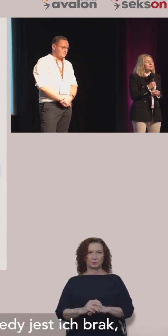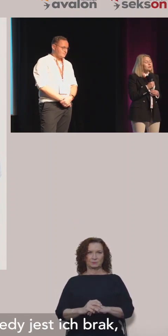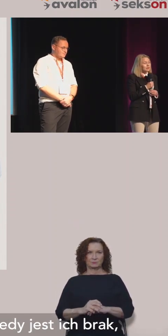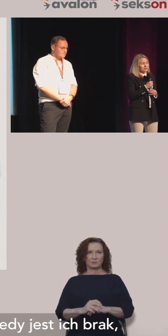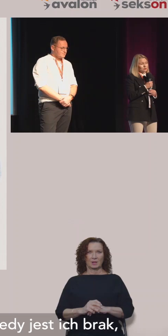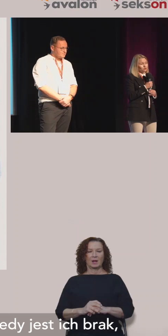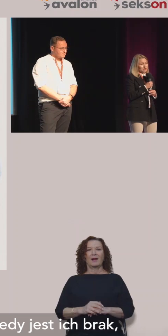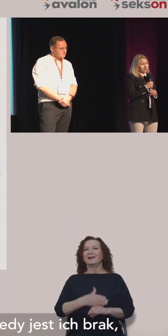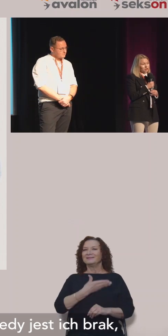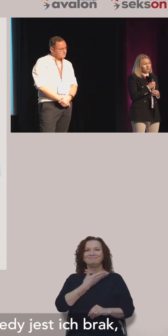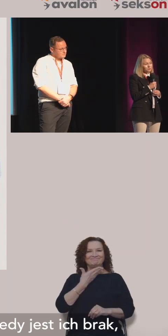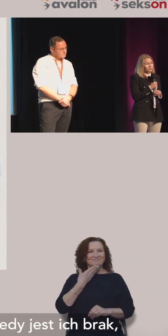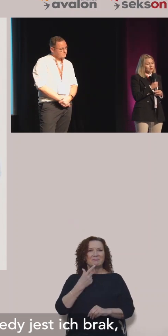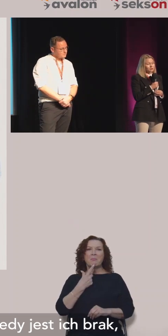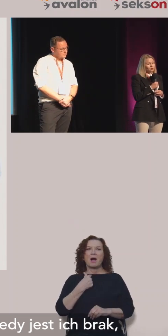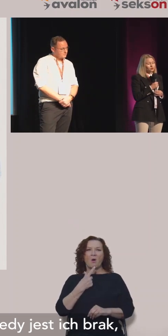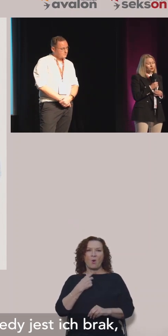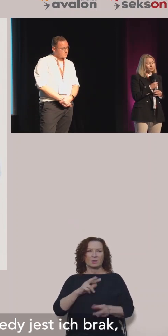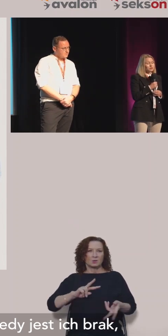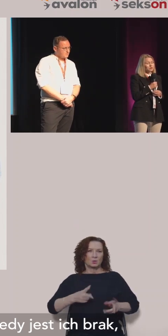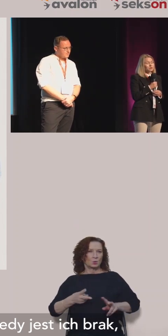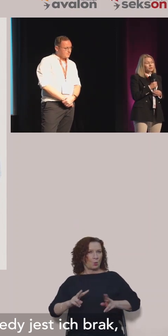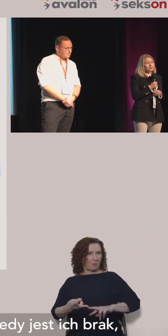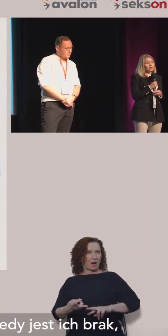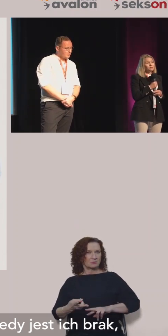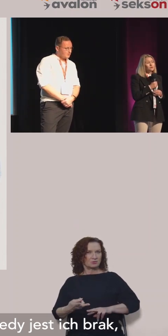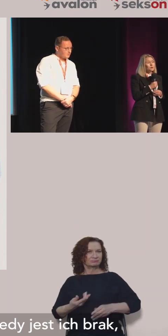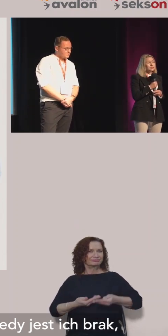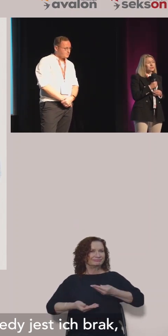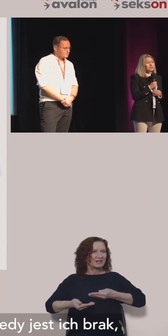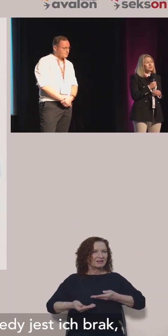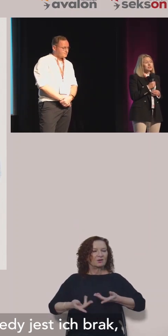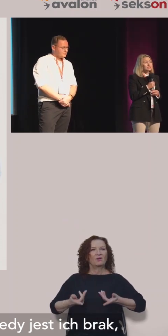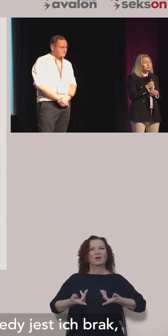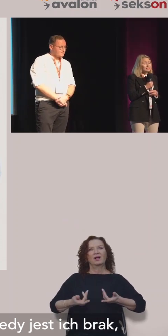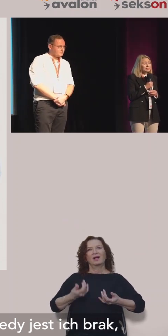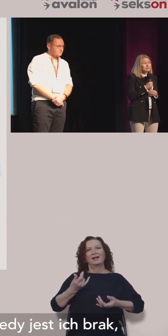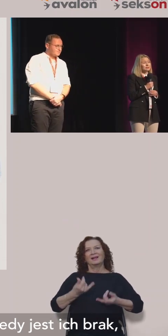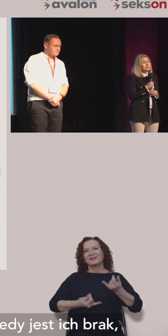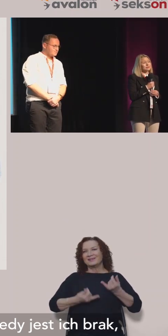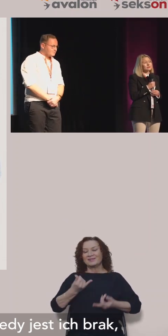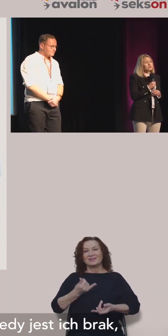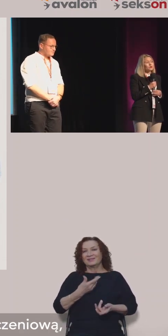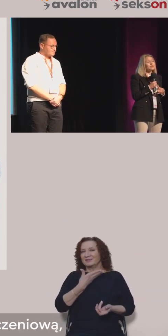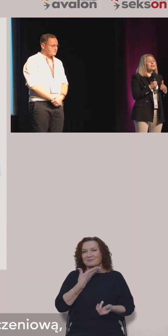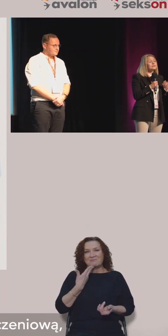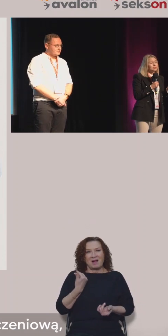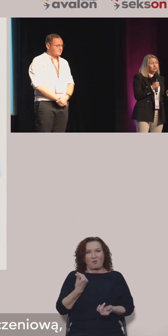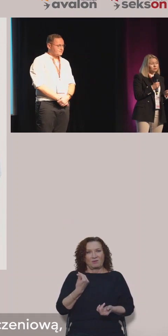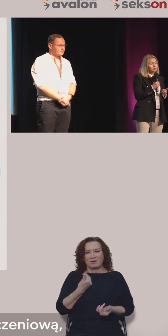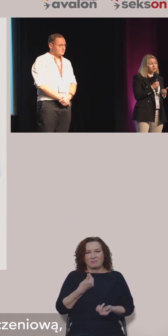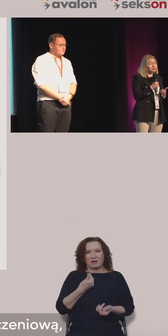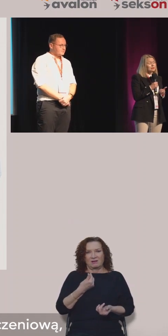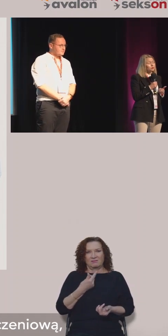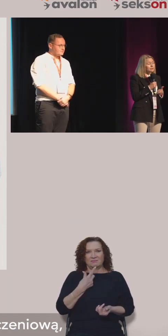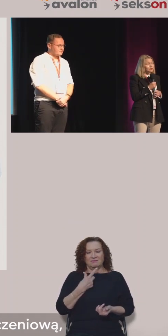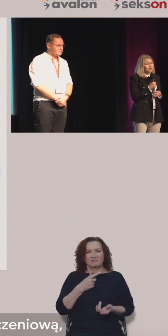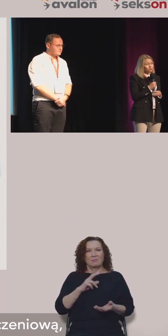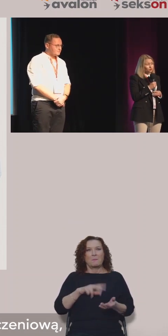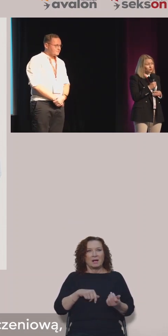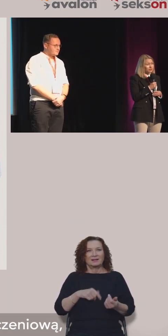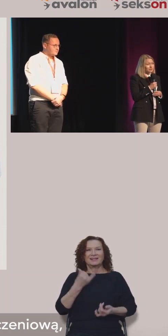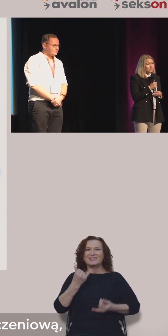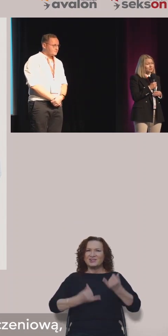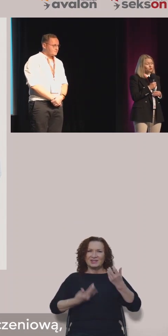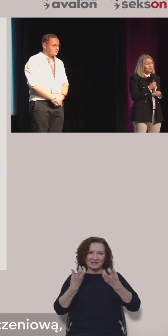Natomiast no, jest brak tych tłumaczy na rynku i w momencie, kiedy jest ich brak, to nawet jeżeli byśmy chcieli zapłacić